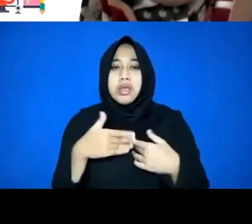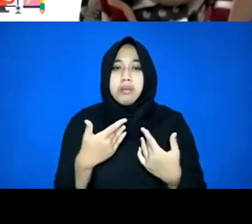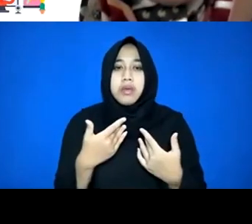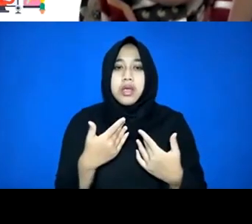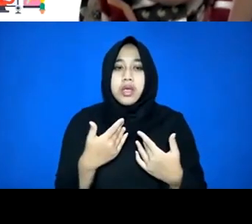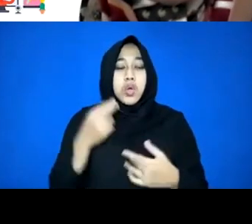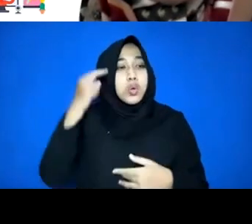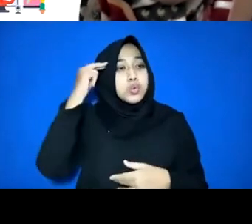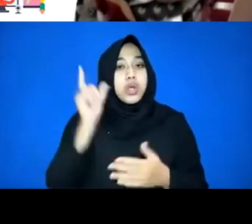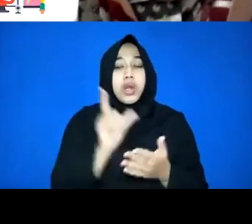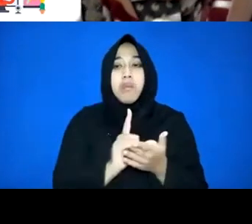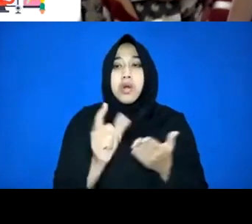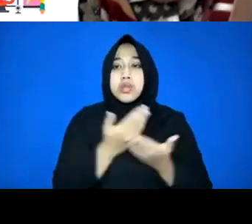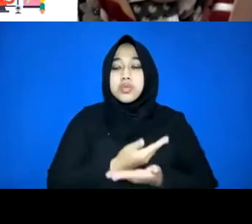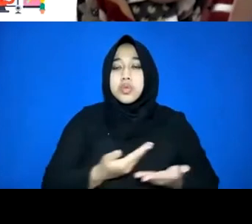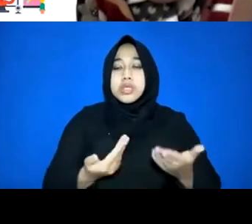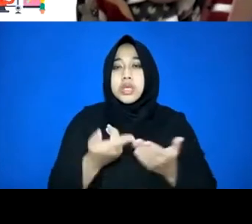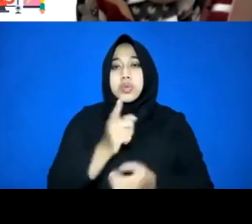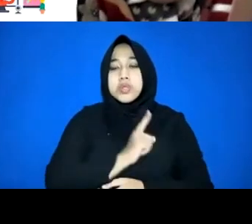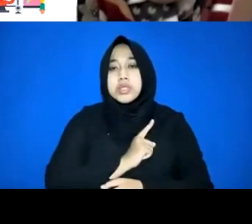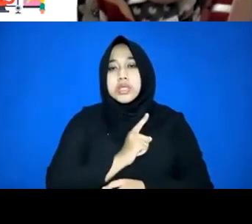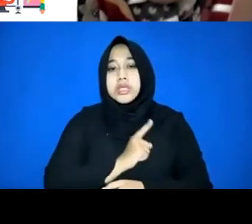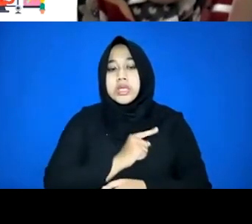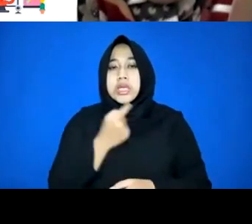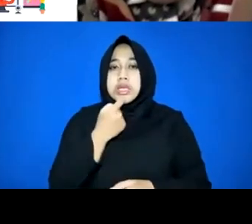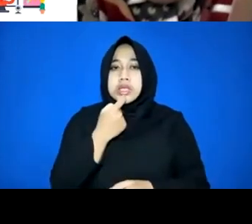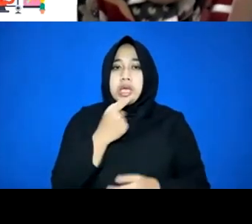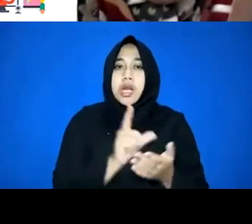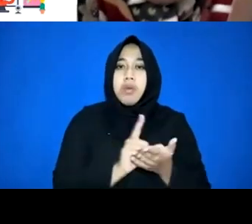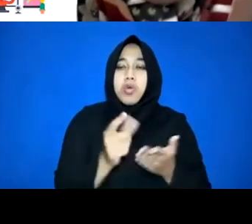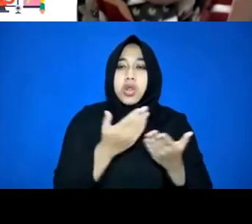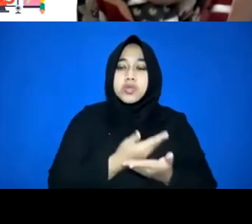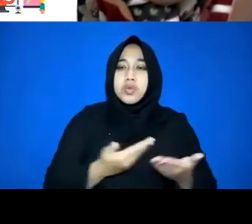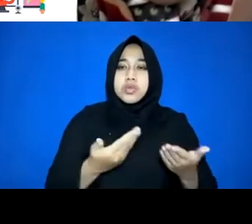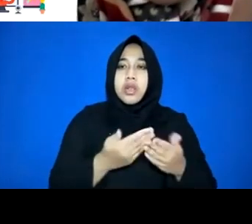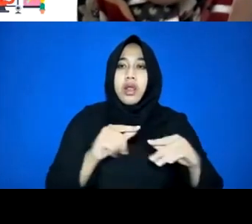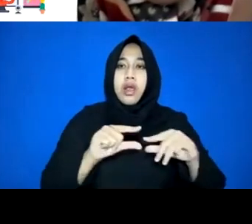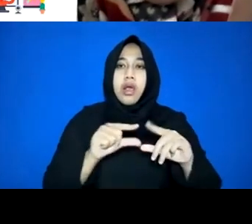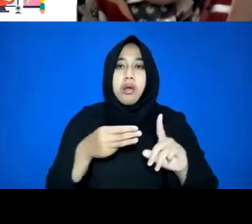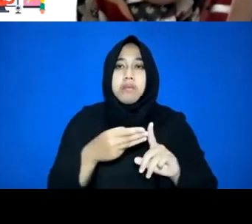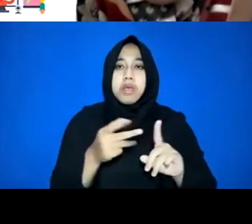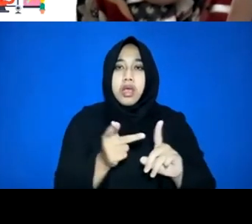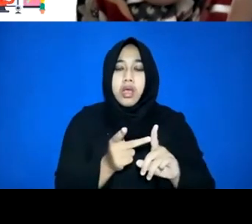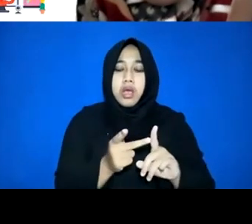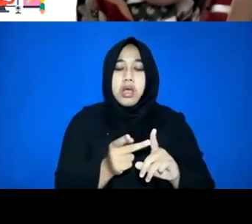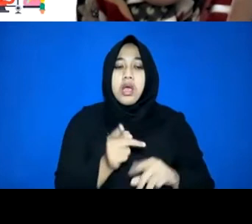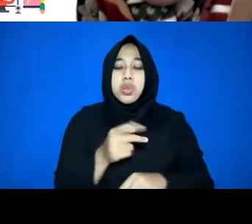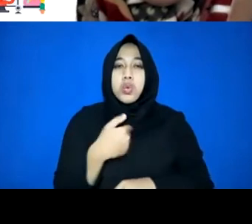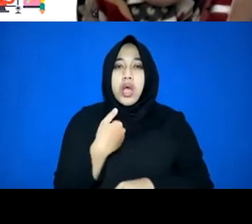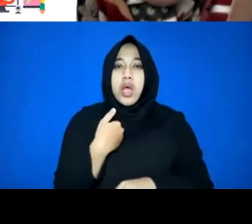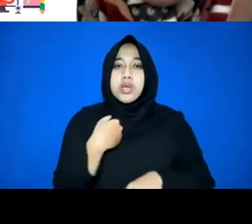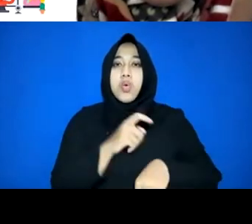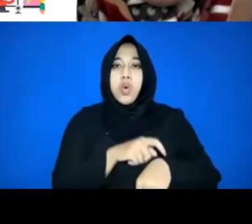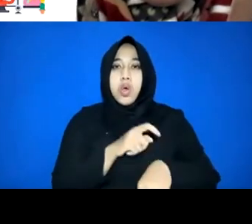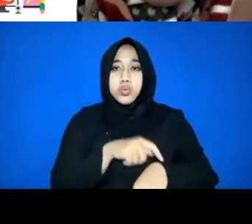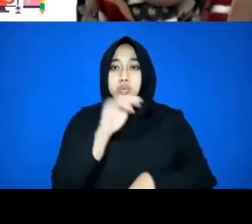untuk laporan sosial sendiri itu terkait dengan laporan sosial ABH, itu memang kan ada jangka waktunya